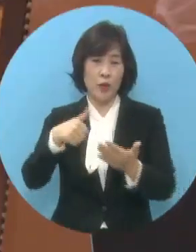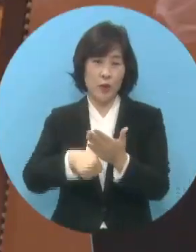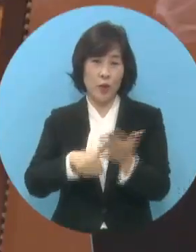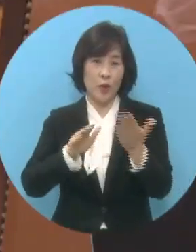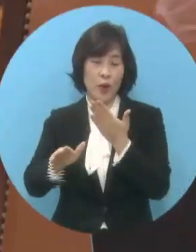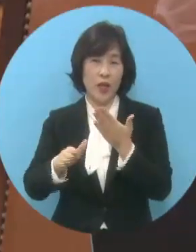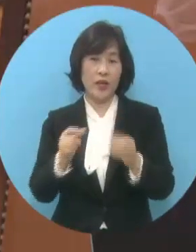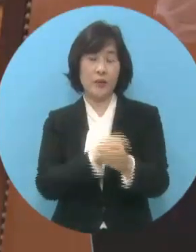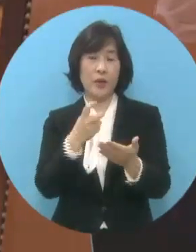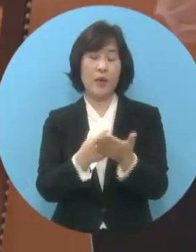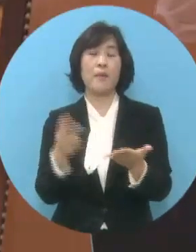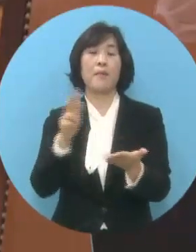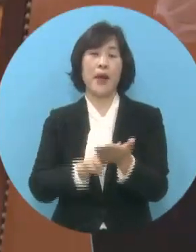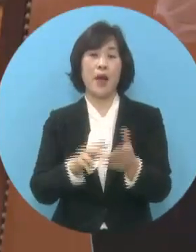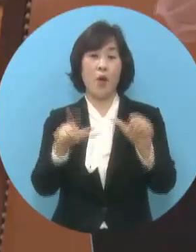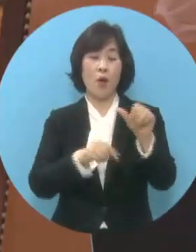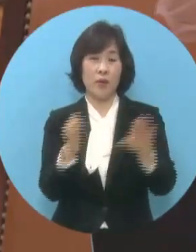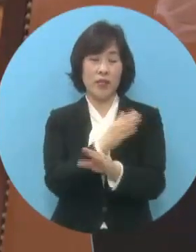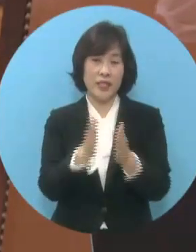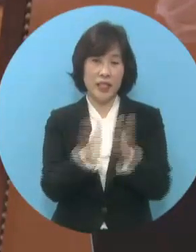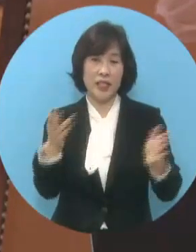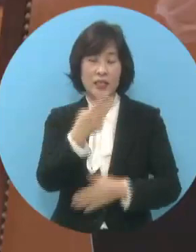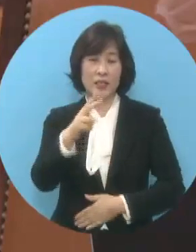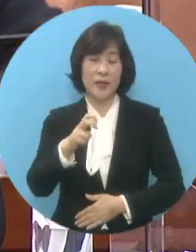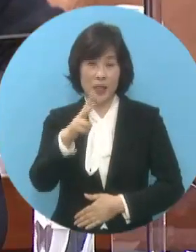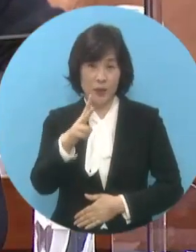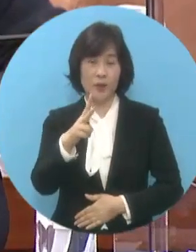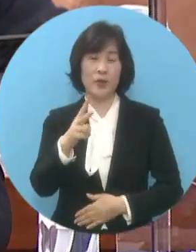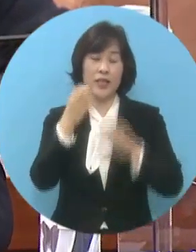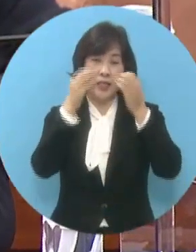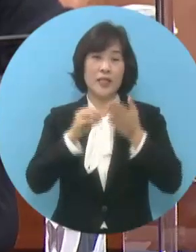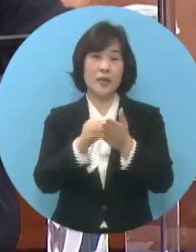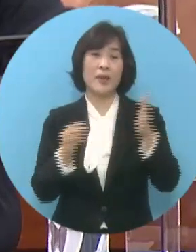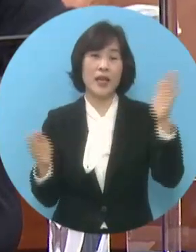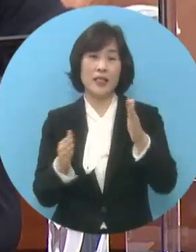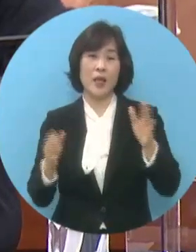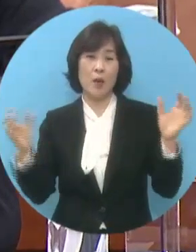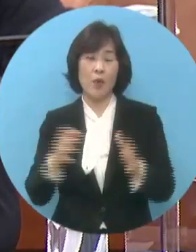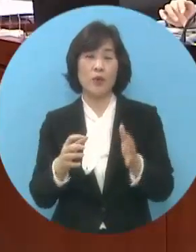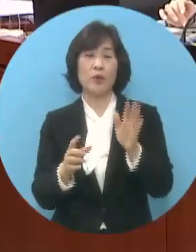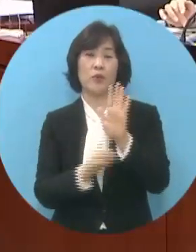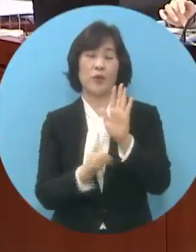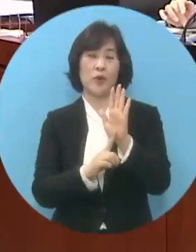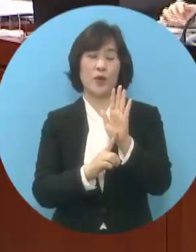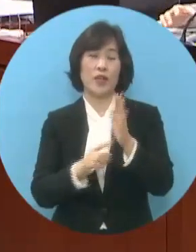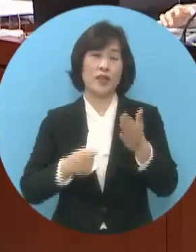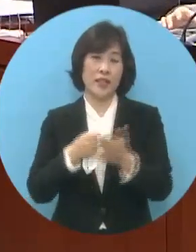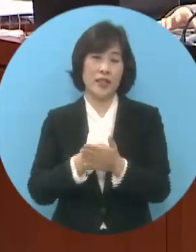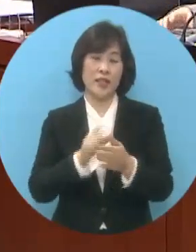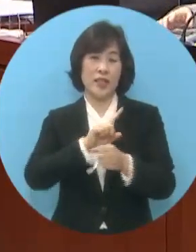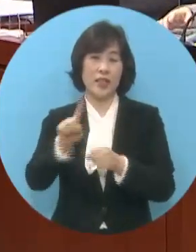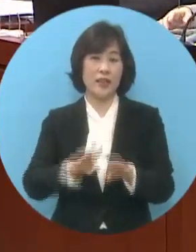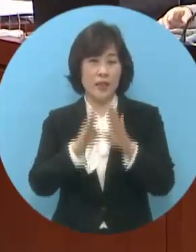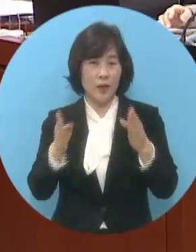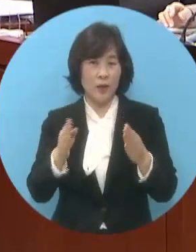제정됨에 따라 5월부터 시작하는 2022학년도 신입생 모집 요강을 확장하는 등 내년 개교 일정 추진에 속도를